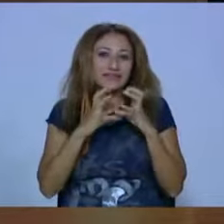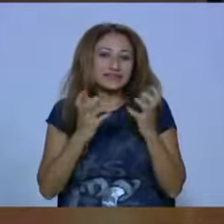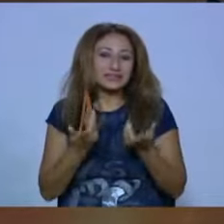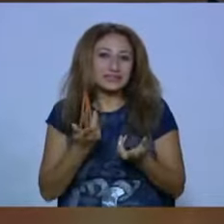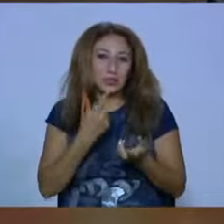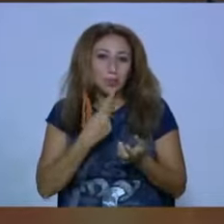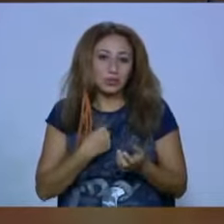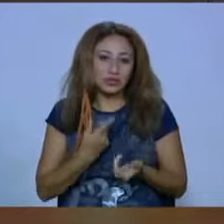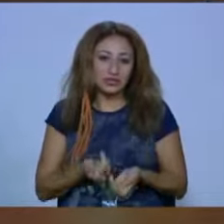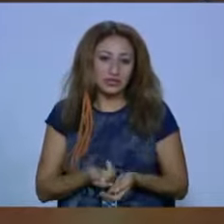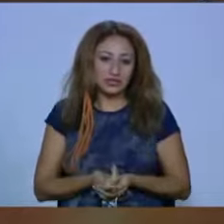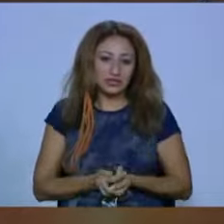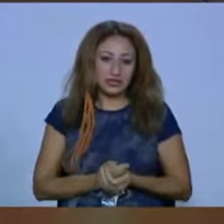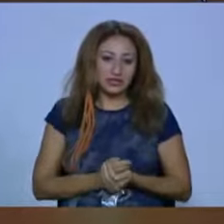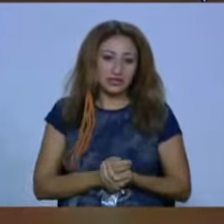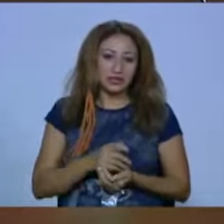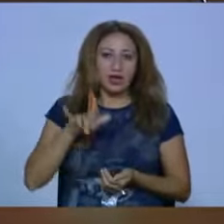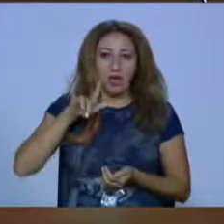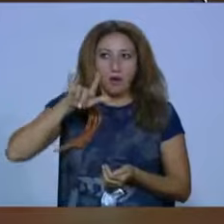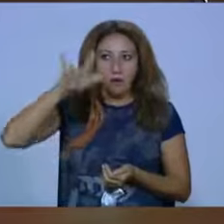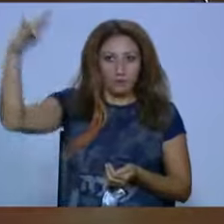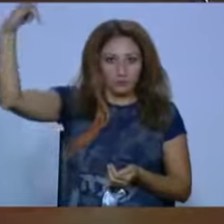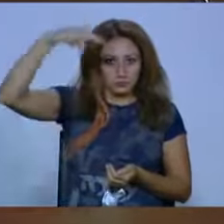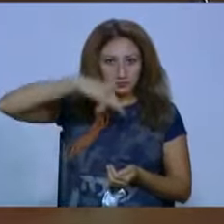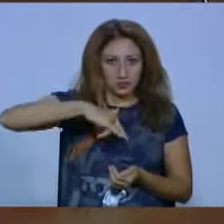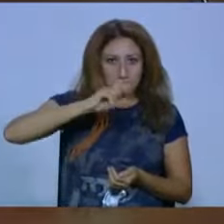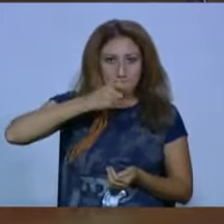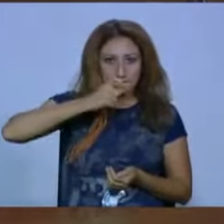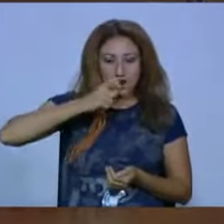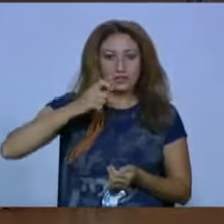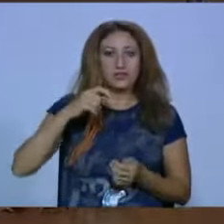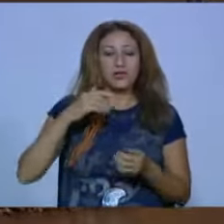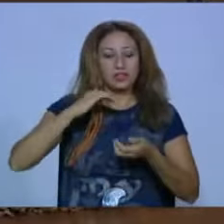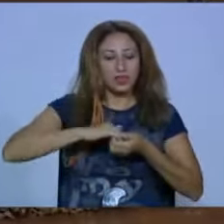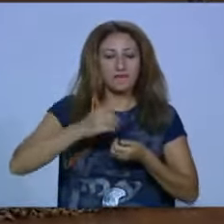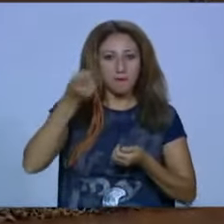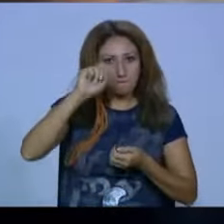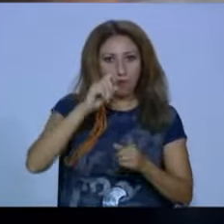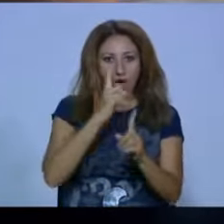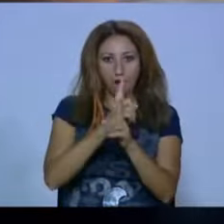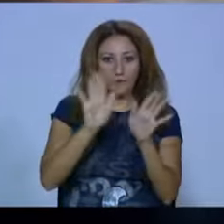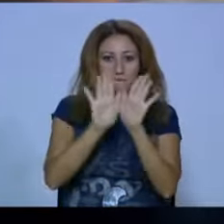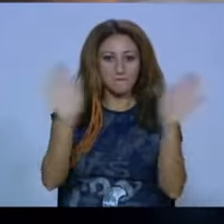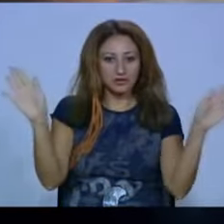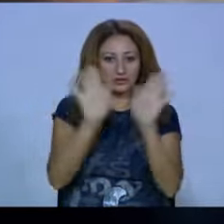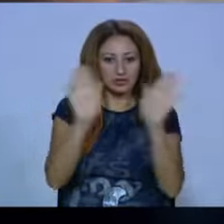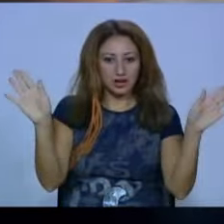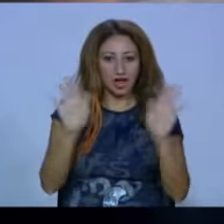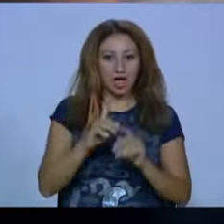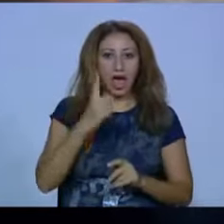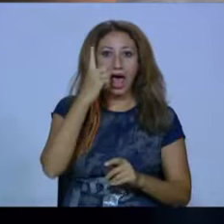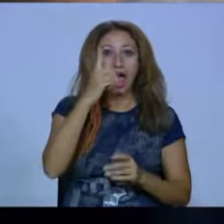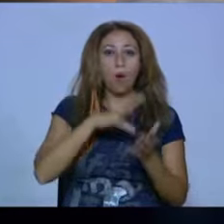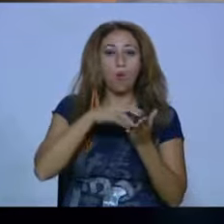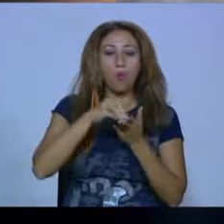يعني كان هو لسه راجع من البرازيل يعني، وكنا متفقين نتقابل تاني يوم بقى في المسرح. كان اول يوم العيد